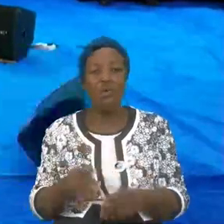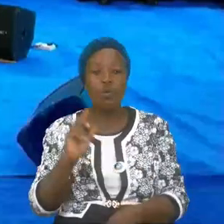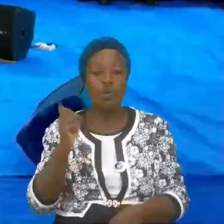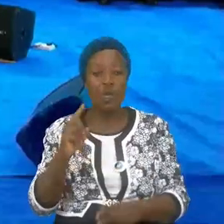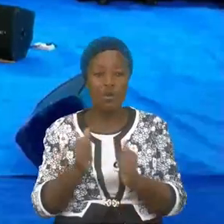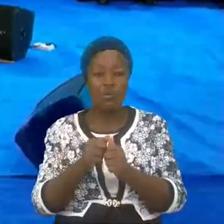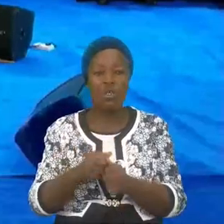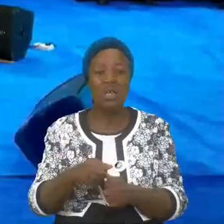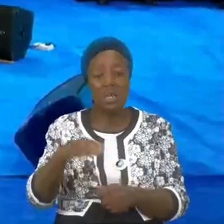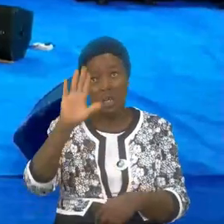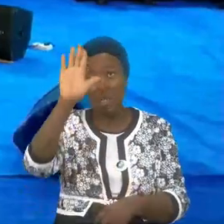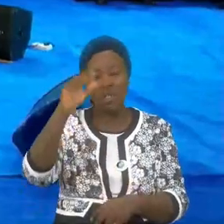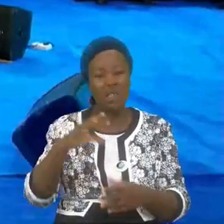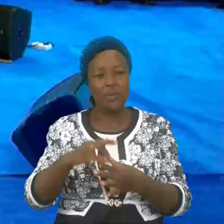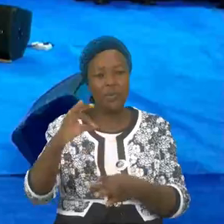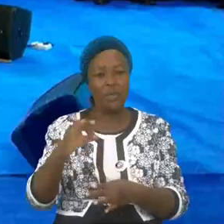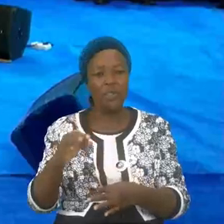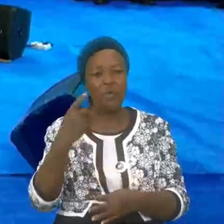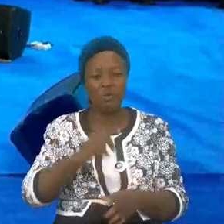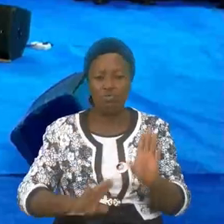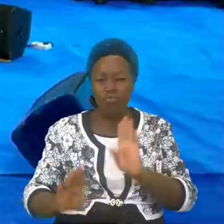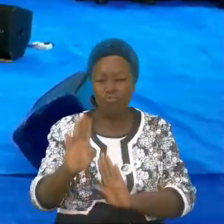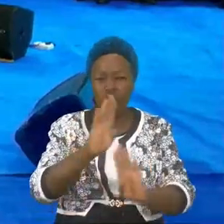agité et ne pouvait dormir.